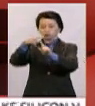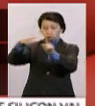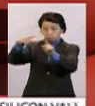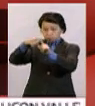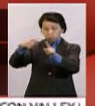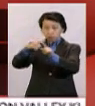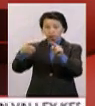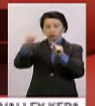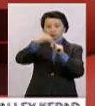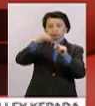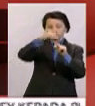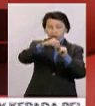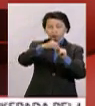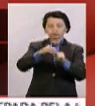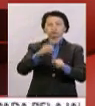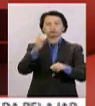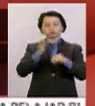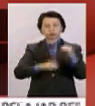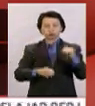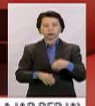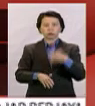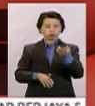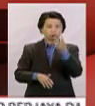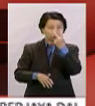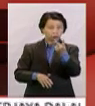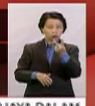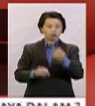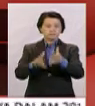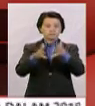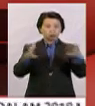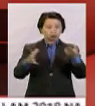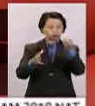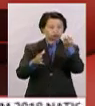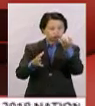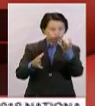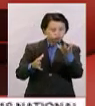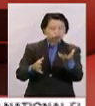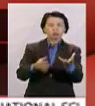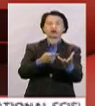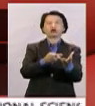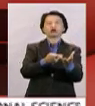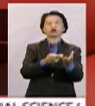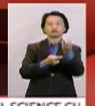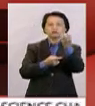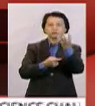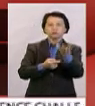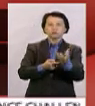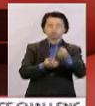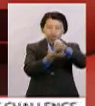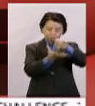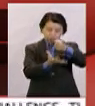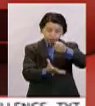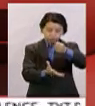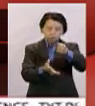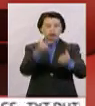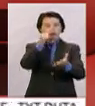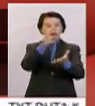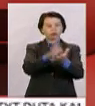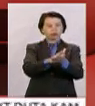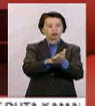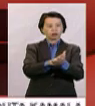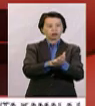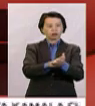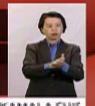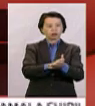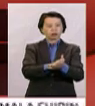deducted, then you will see a bigger amount when the housewife reaches the